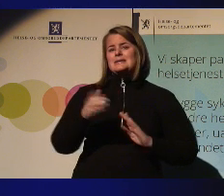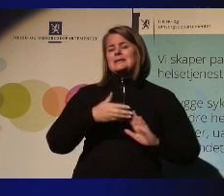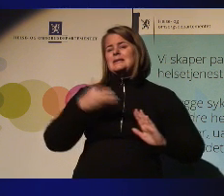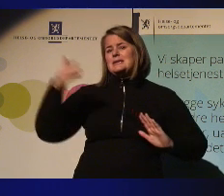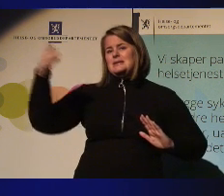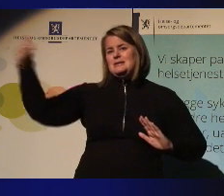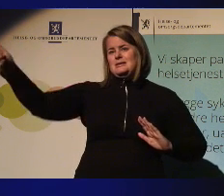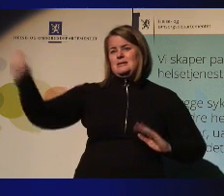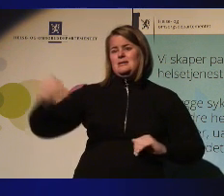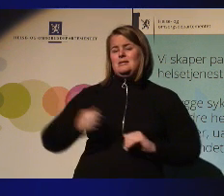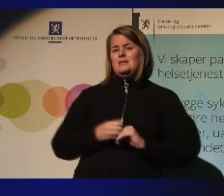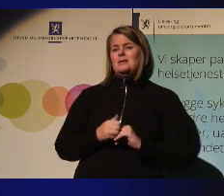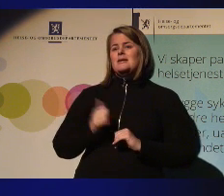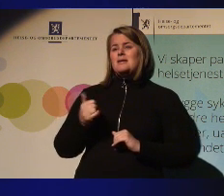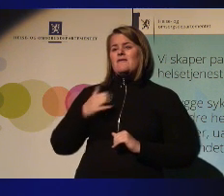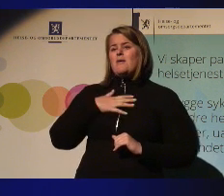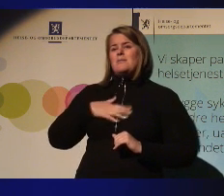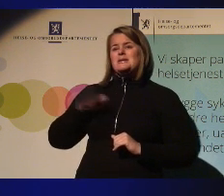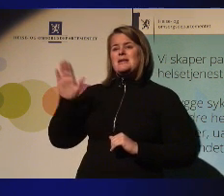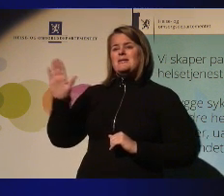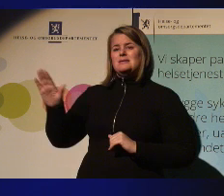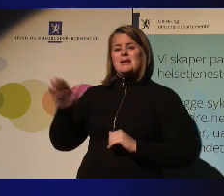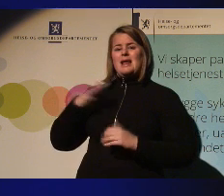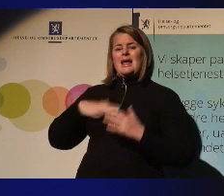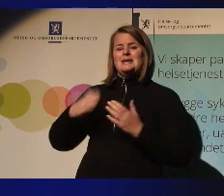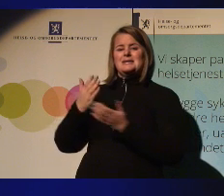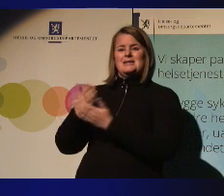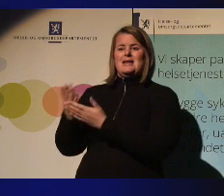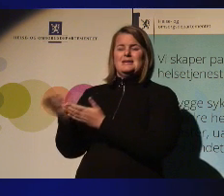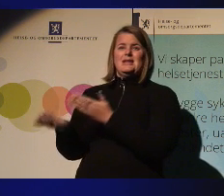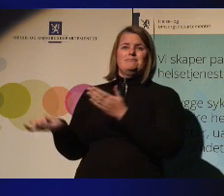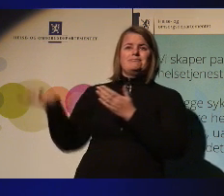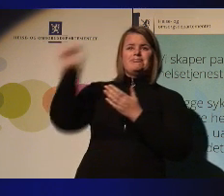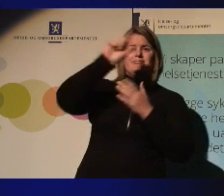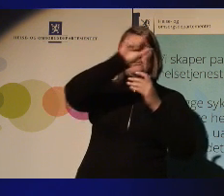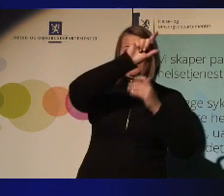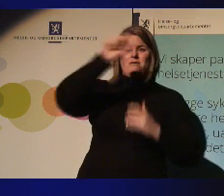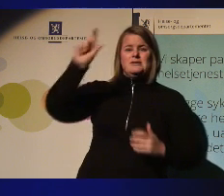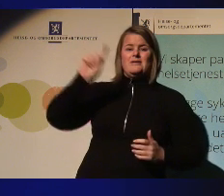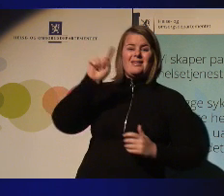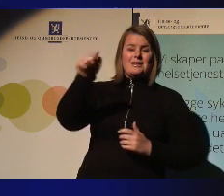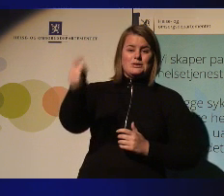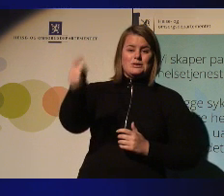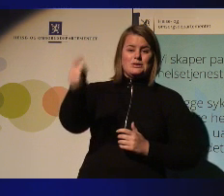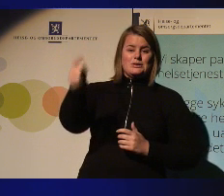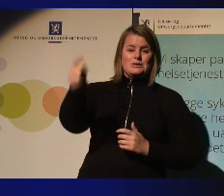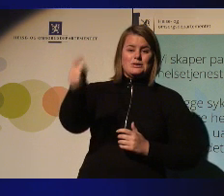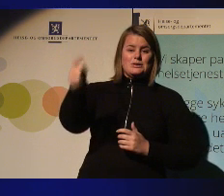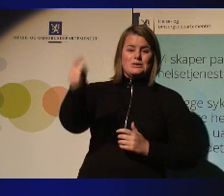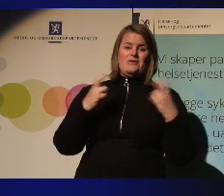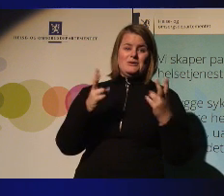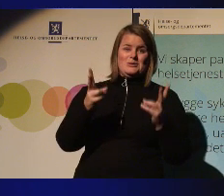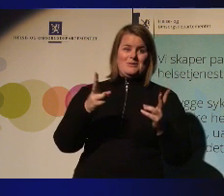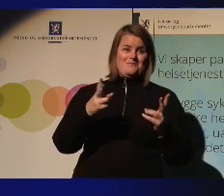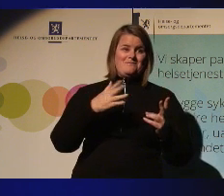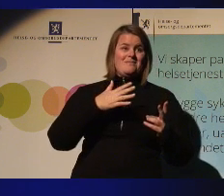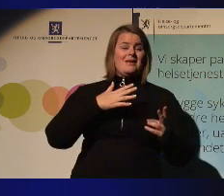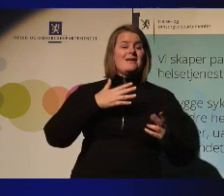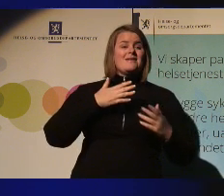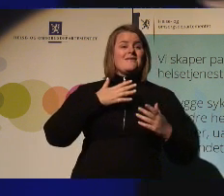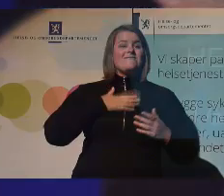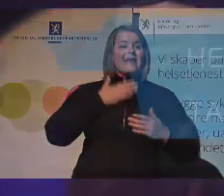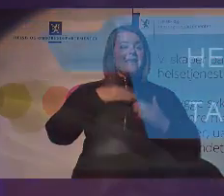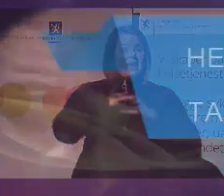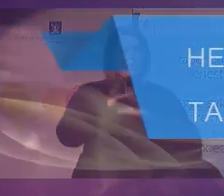kommer også pasientens helsetjeneste til å være en del av overskriften for neste års helsekonferanse. Vel hjem og lykke til!